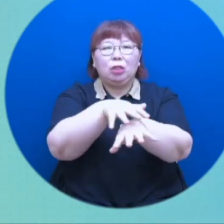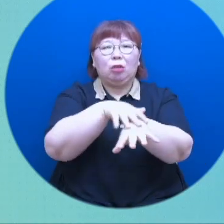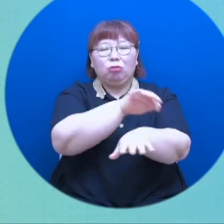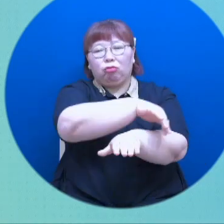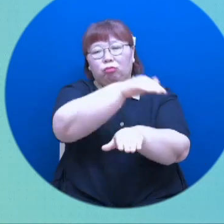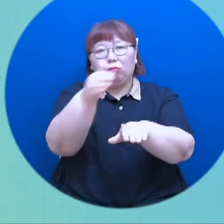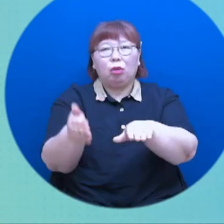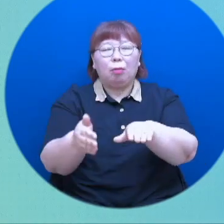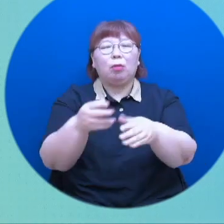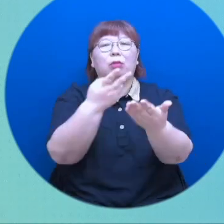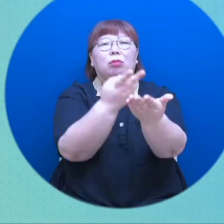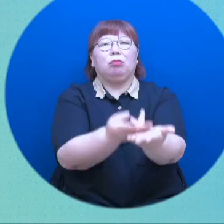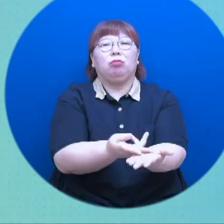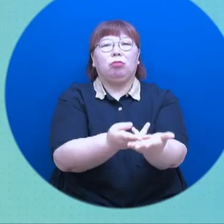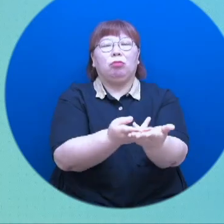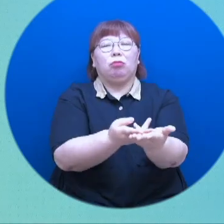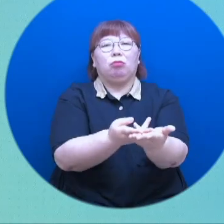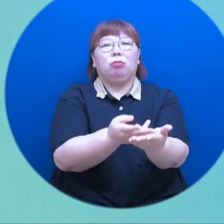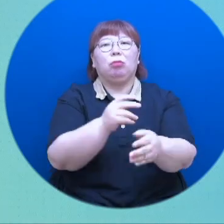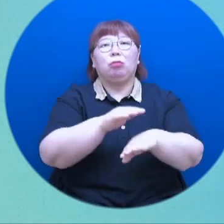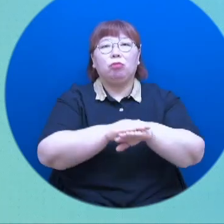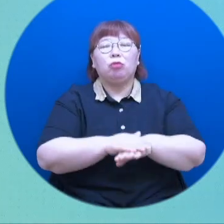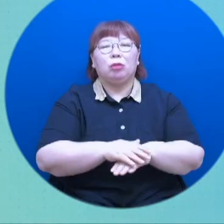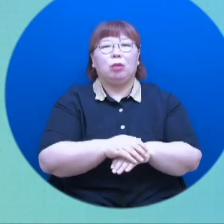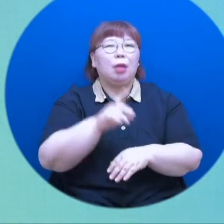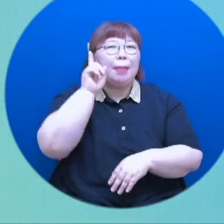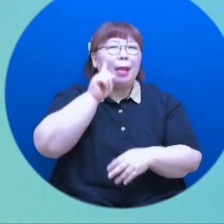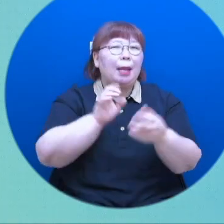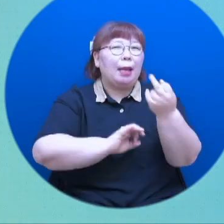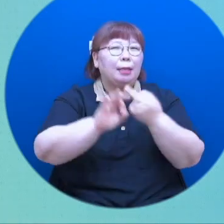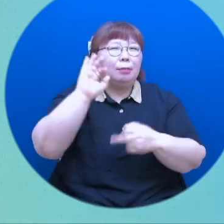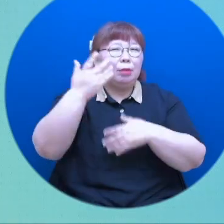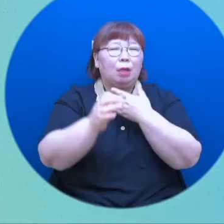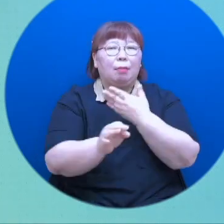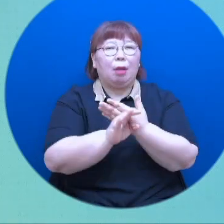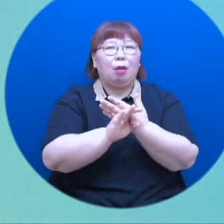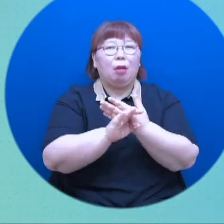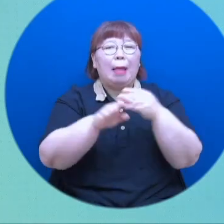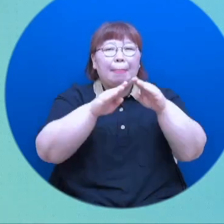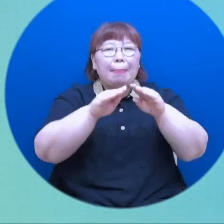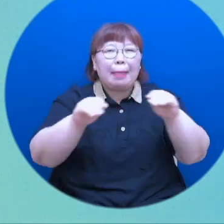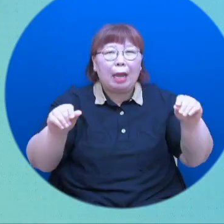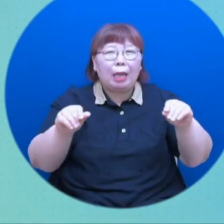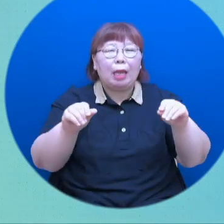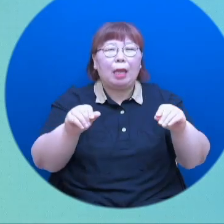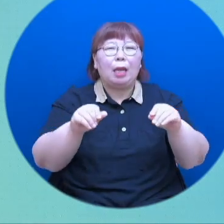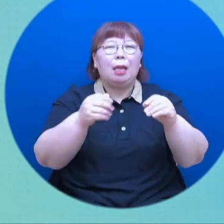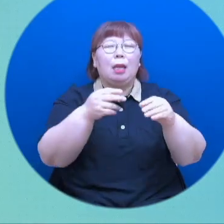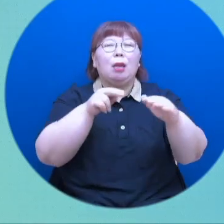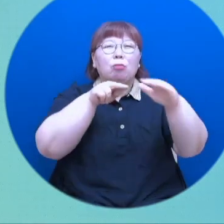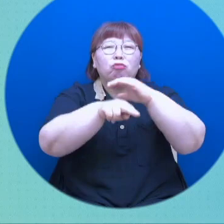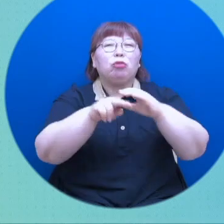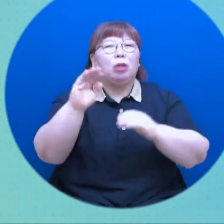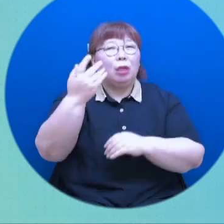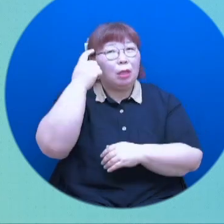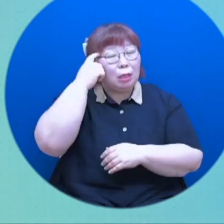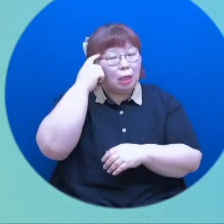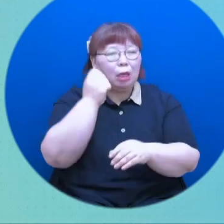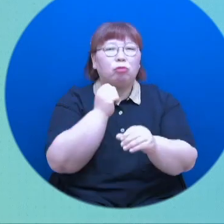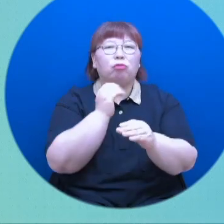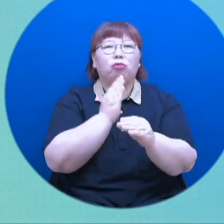시체들과 함께 보관합니다. 내일 아침 날이 밝으면 땅에 묻을 상황이죠. 한밤중